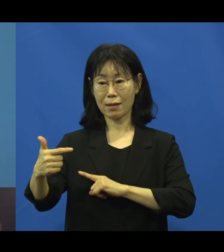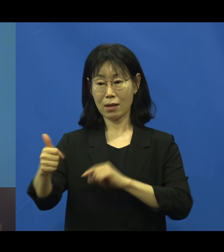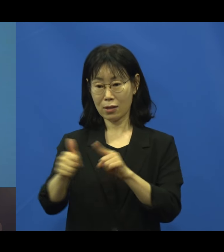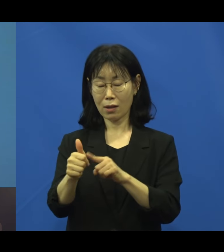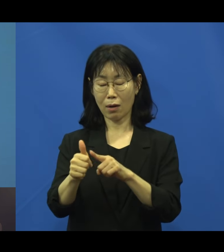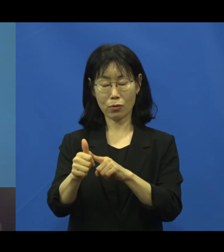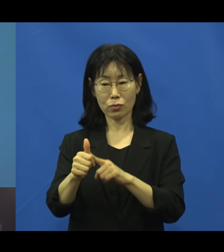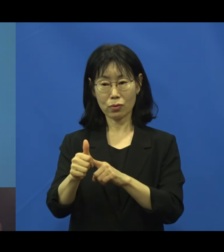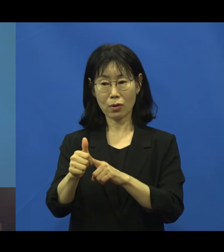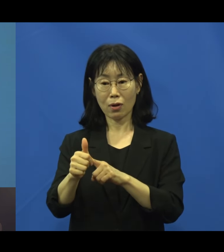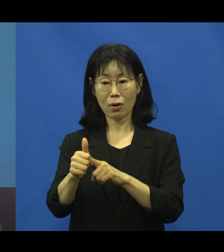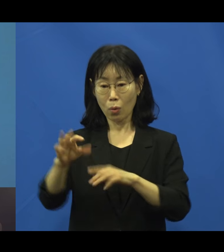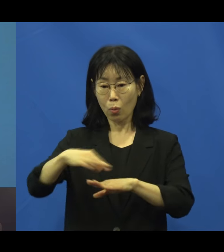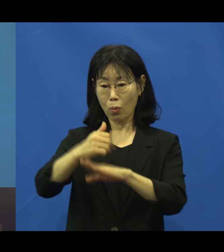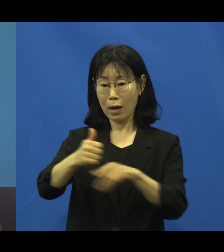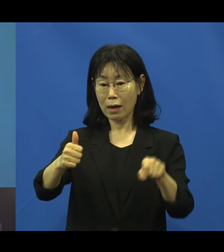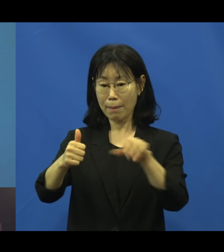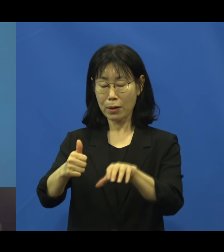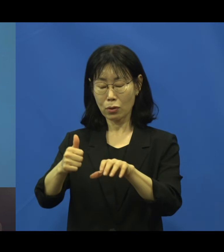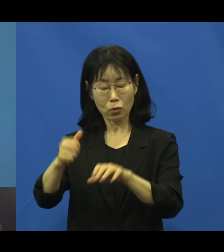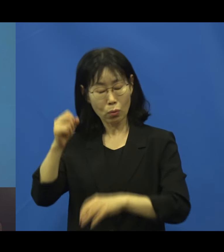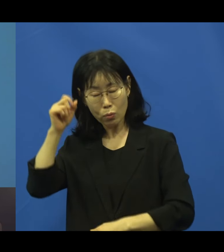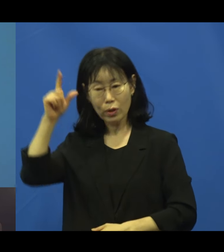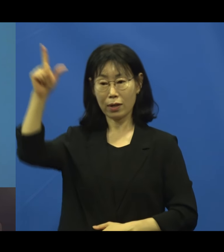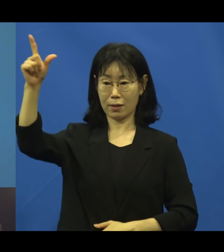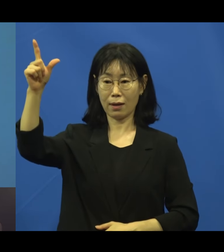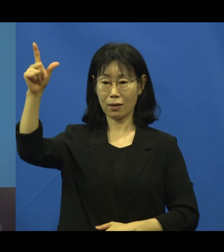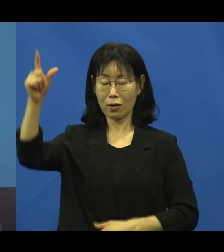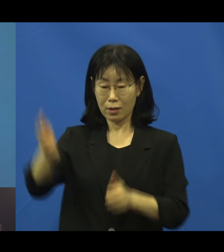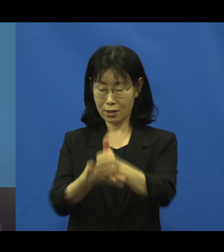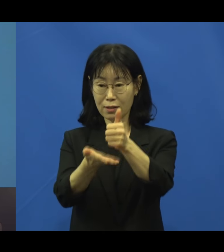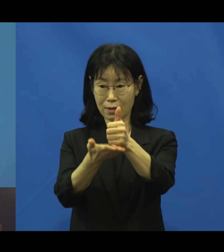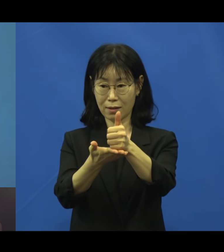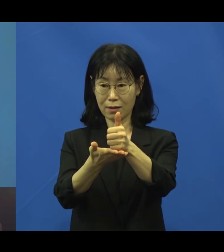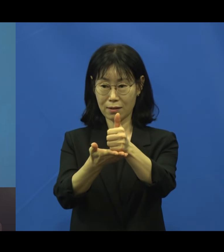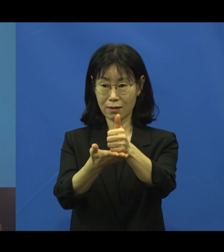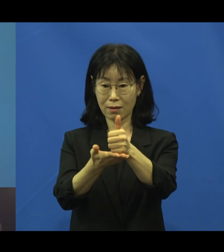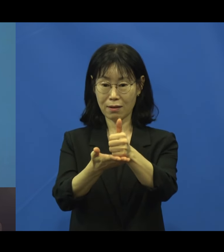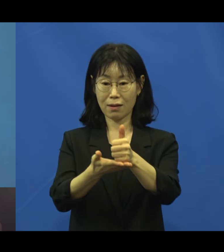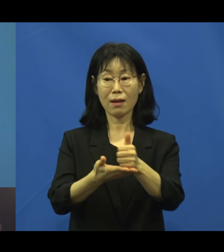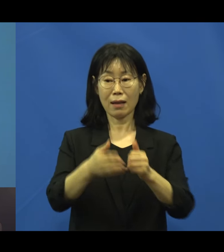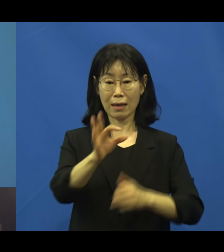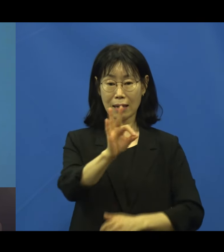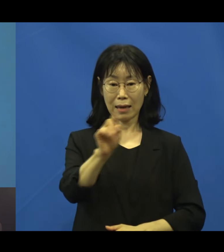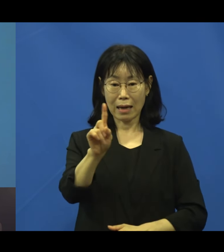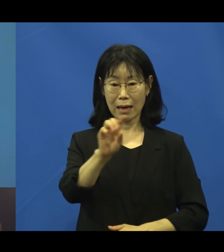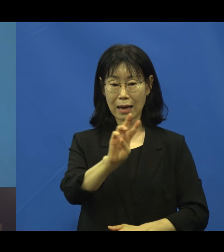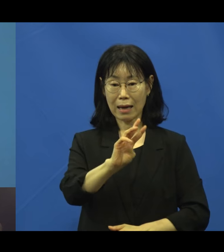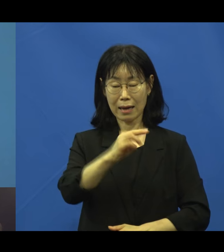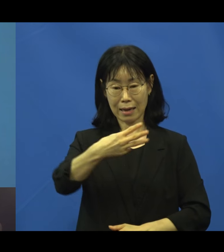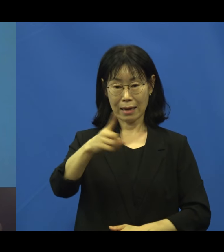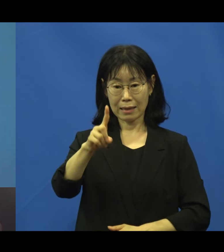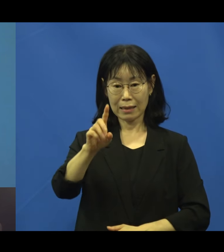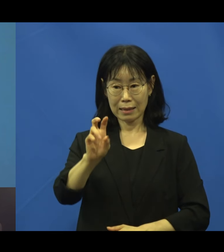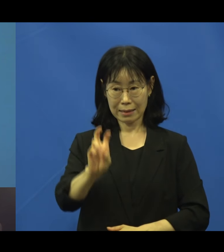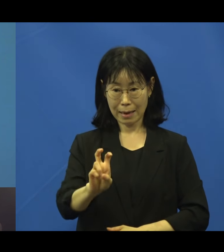대단한 거잖아요, 여러분. 아람 왕의 군대 장관 나아만은 그의 주인 앞에서, 그 주인이 누구예요? 아람 왕이죠. 왕 앞에서 크고 존귀한